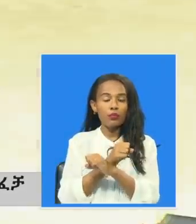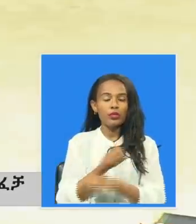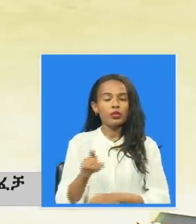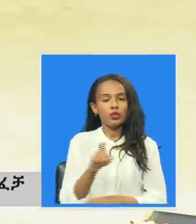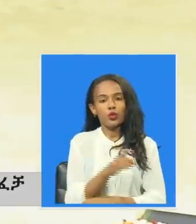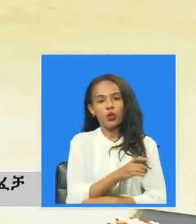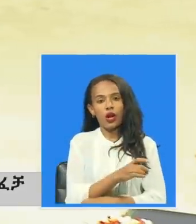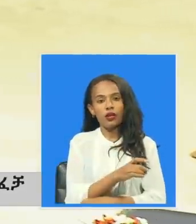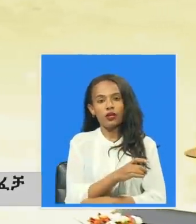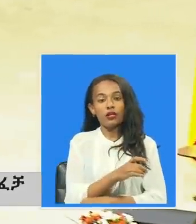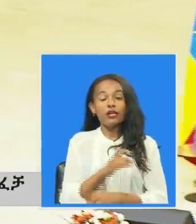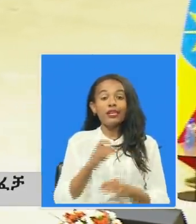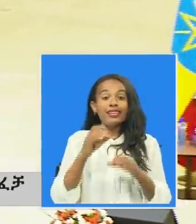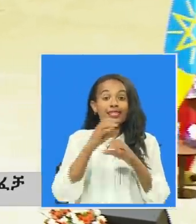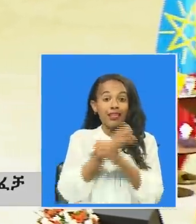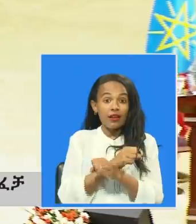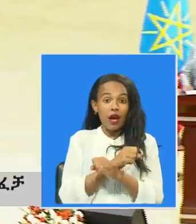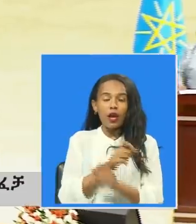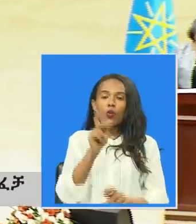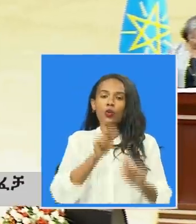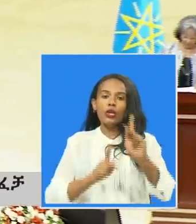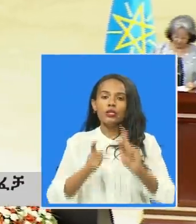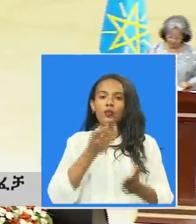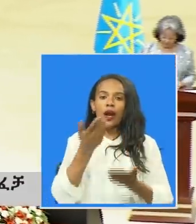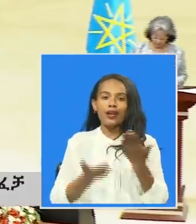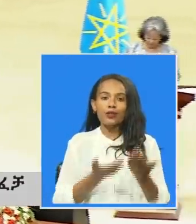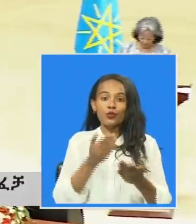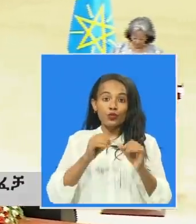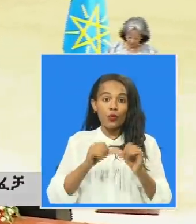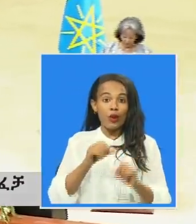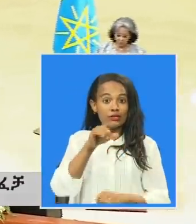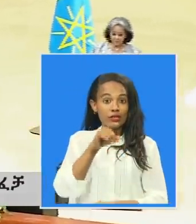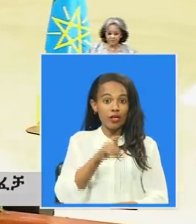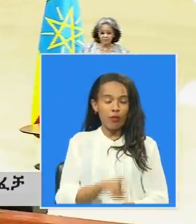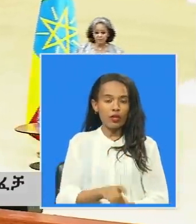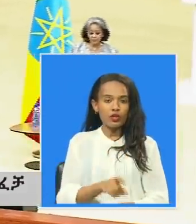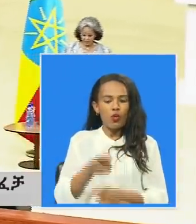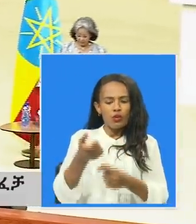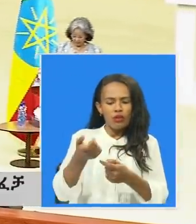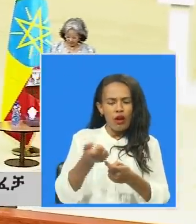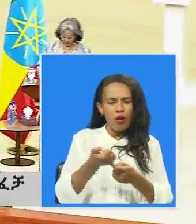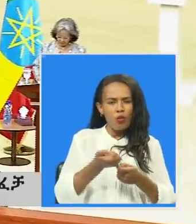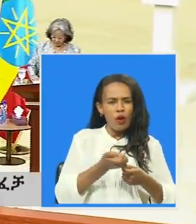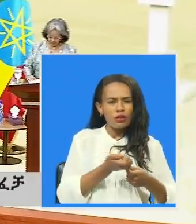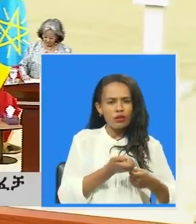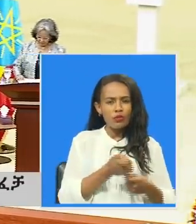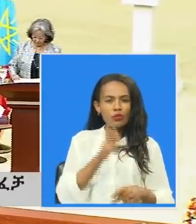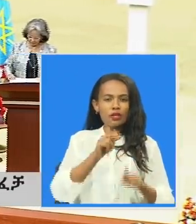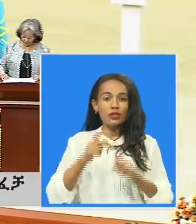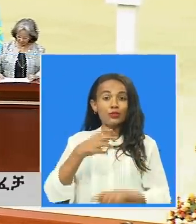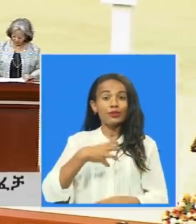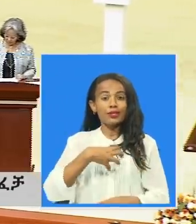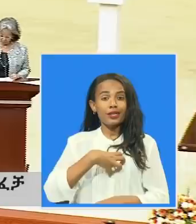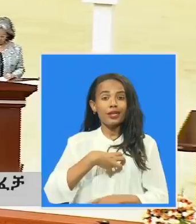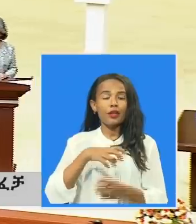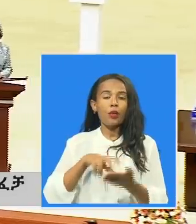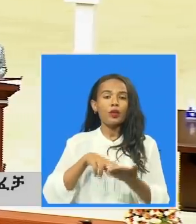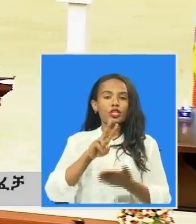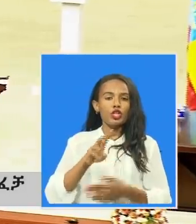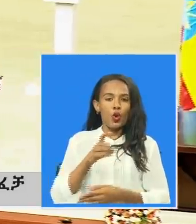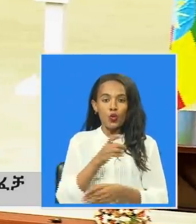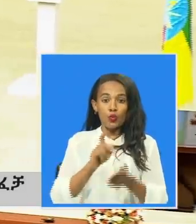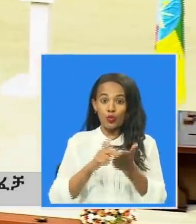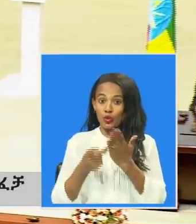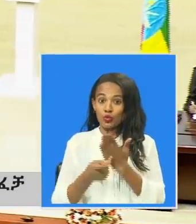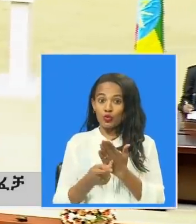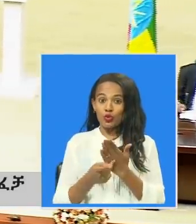ይሆናል። ተጠናቅቀው ለሕዝብ አገልግሎት መዋል ሲገባቸው ተጓተው የሕዝብ ቅሬታ መነሻ የሆኑ